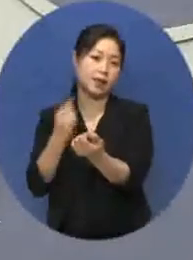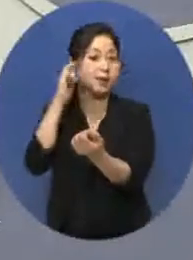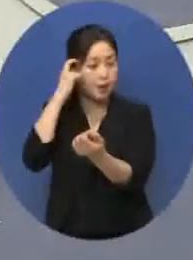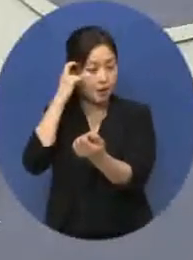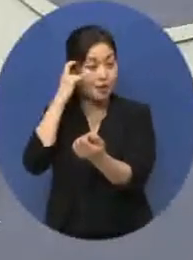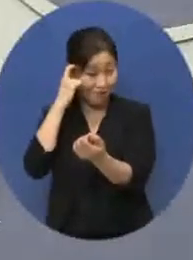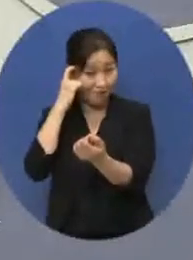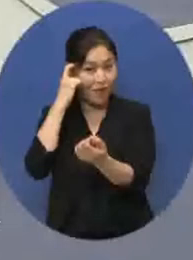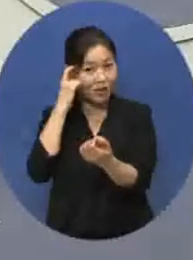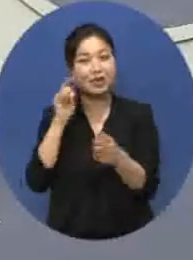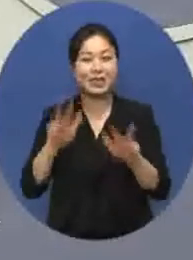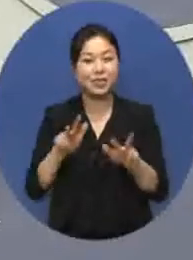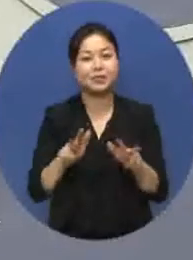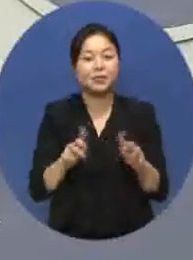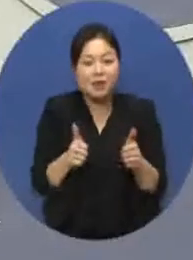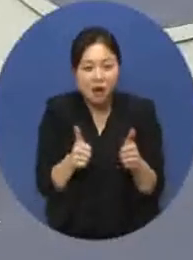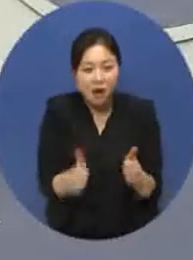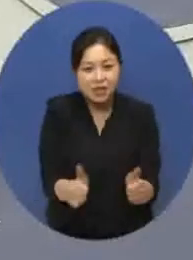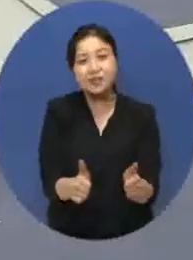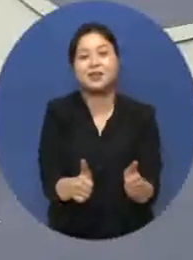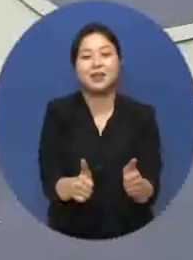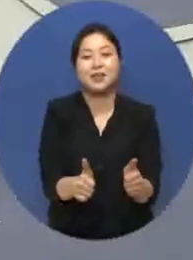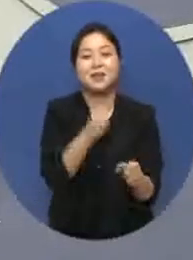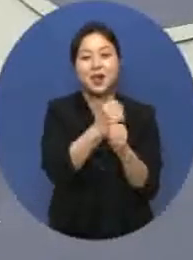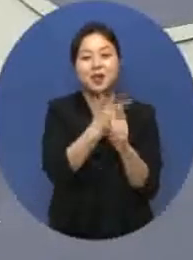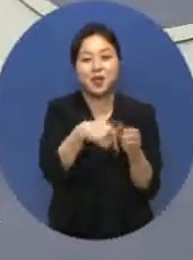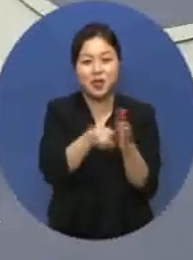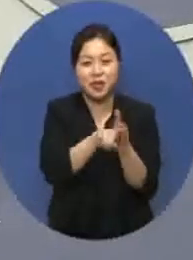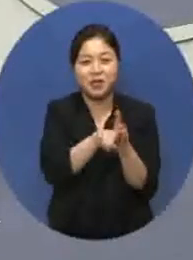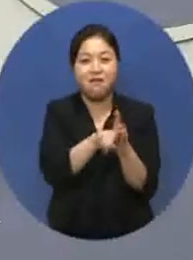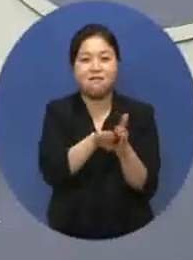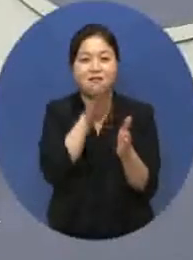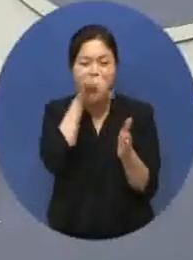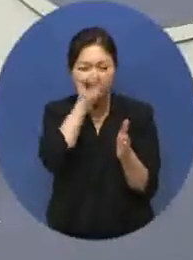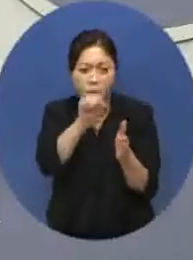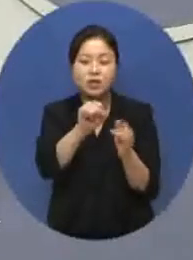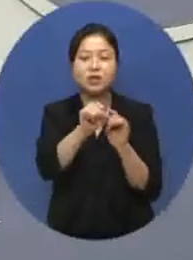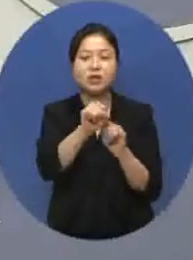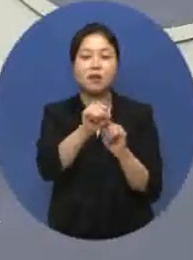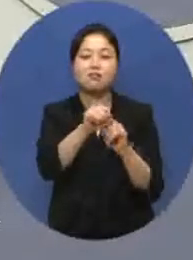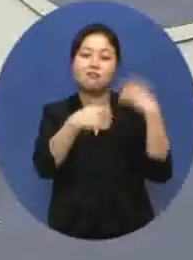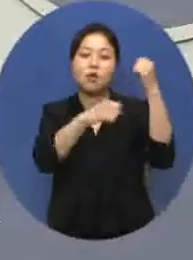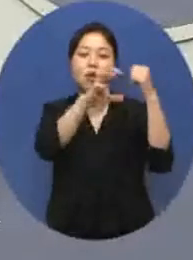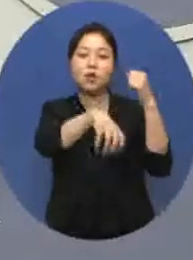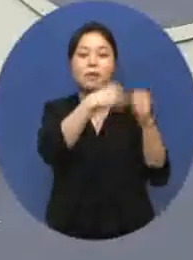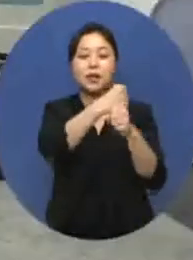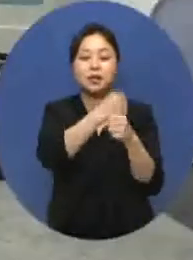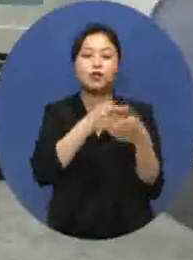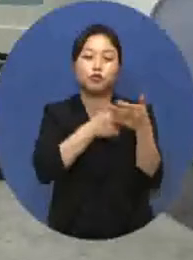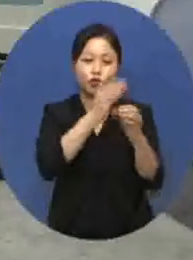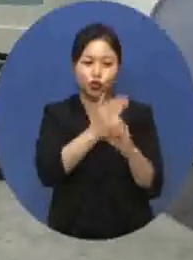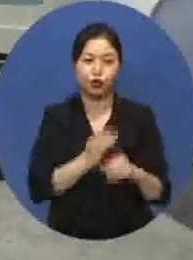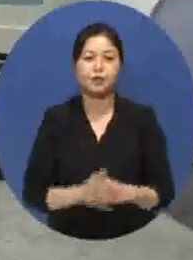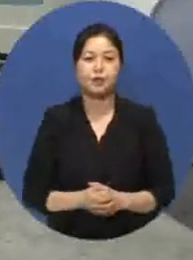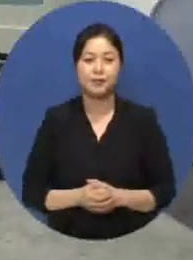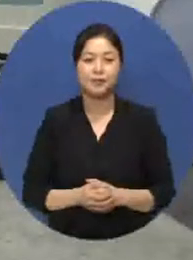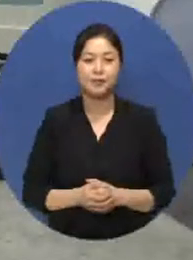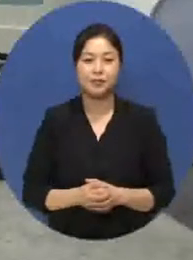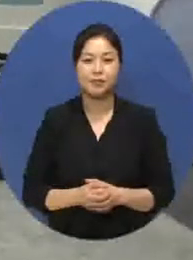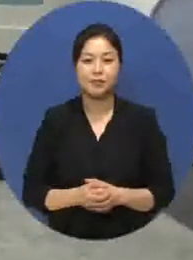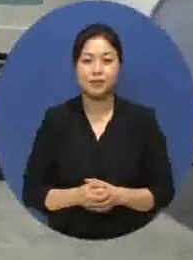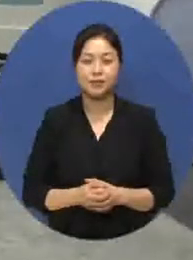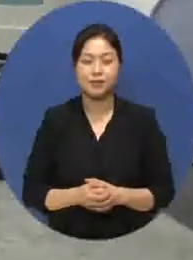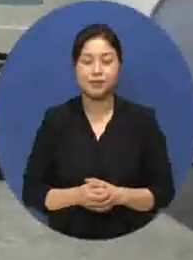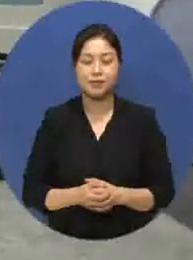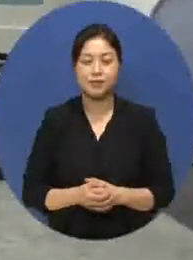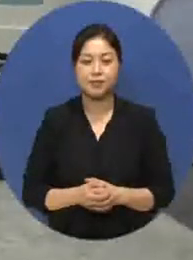열심히 준비해서 최대한의 모습으로 만들어내려고 진행하고 있습니다. 지금